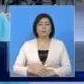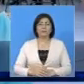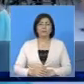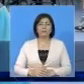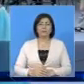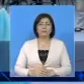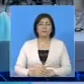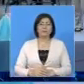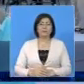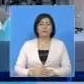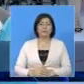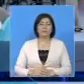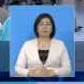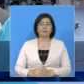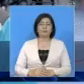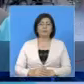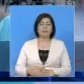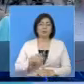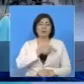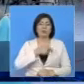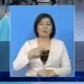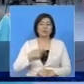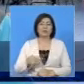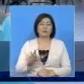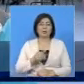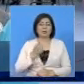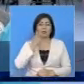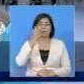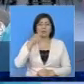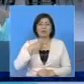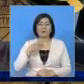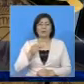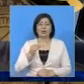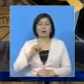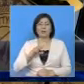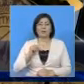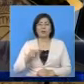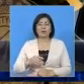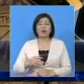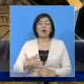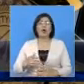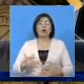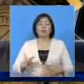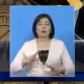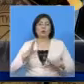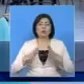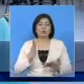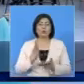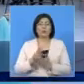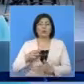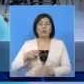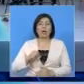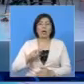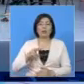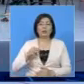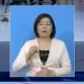Не деймін, осына ағайларыма, тренеріме рахмет, Айбек Шоқыққа оқу жаттығу болады, Турция қаласына